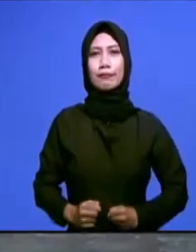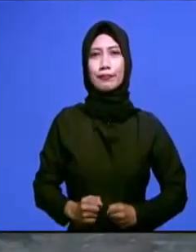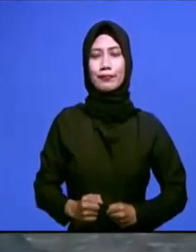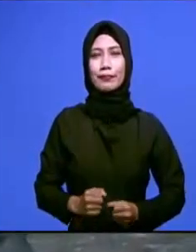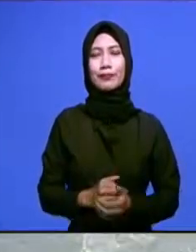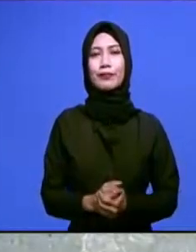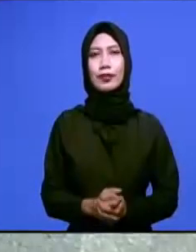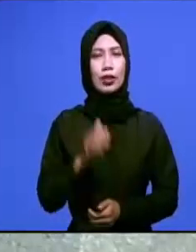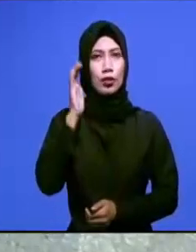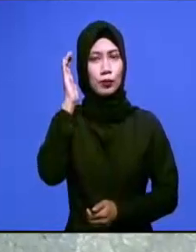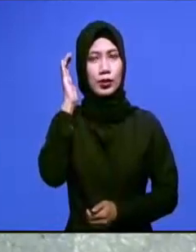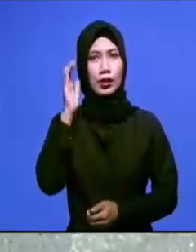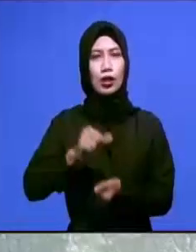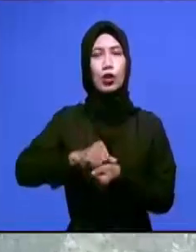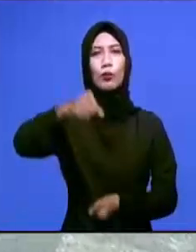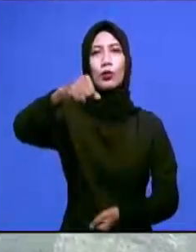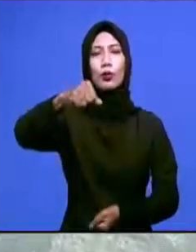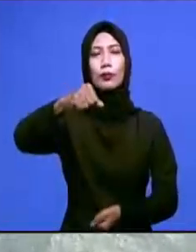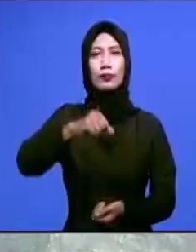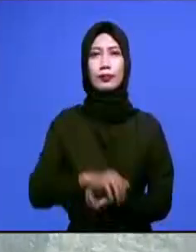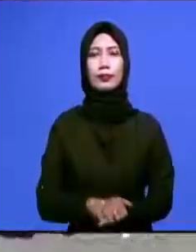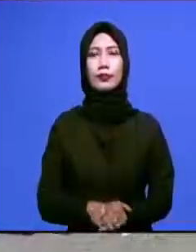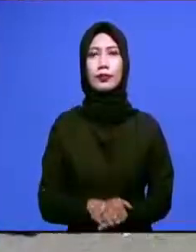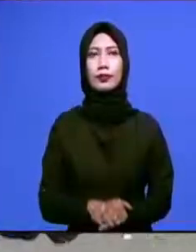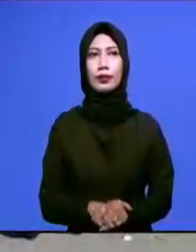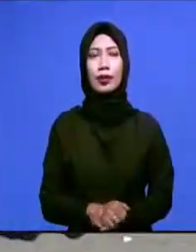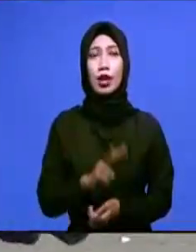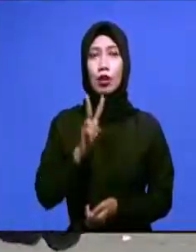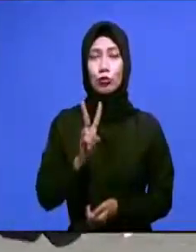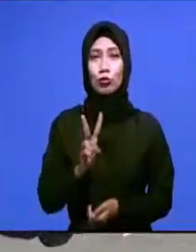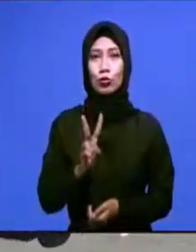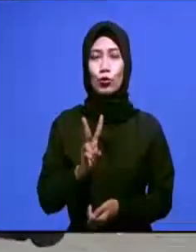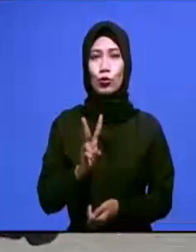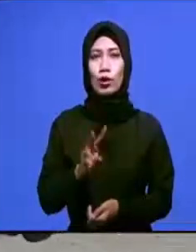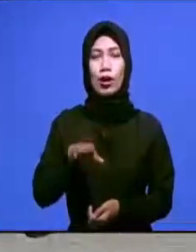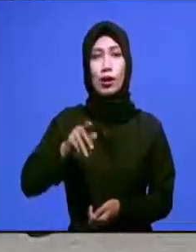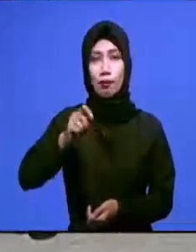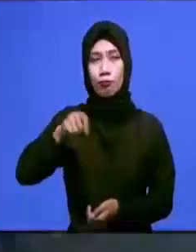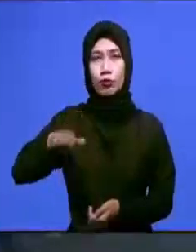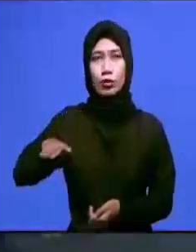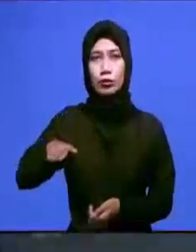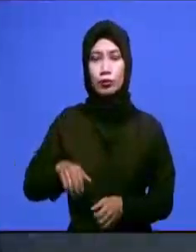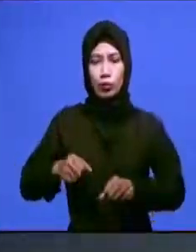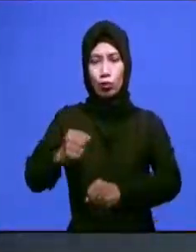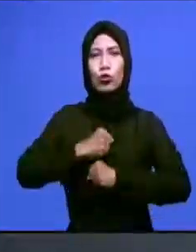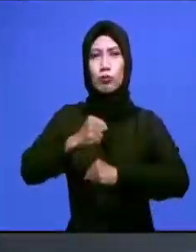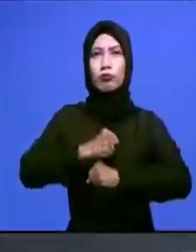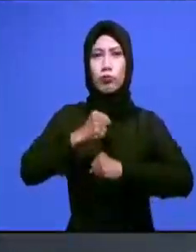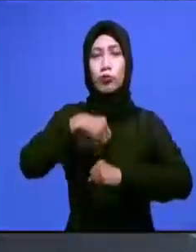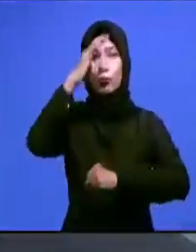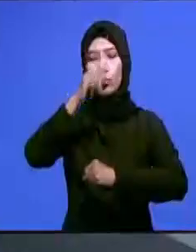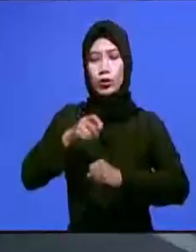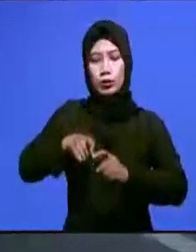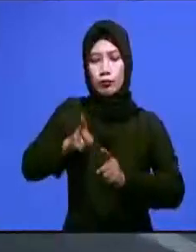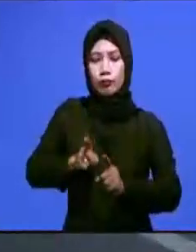sempurna mendengarkan proklamasi. Polisi juga mengawal 2 santri pondok pesantren Wali Songo yang nampak tilas menggunakan kuda.